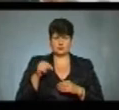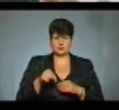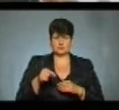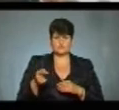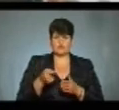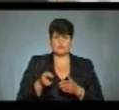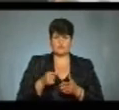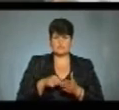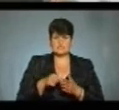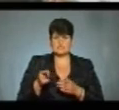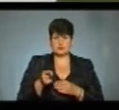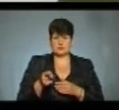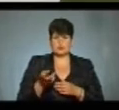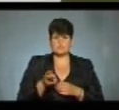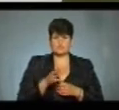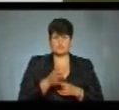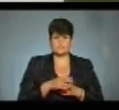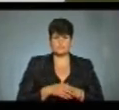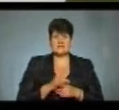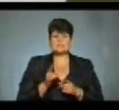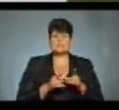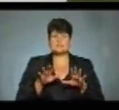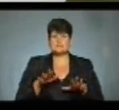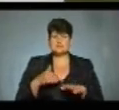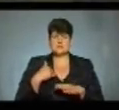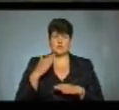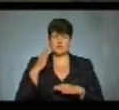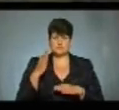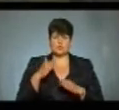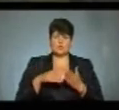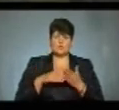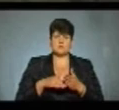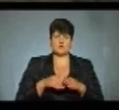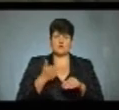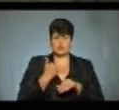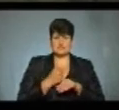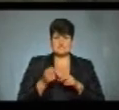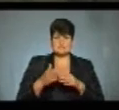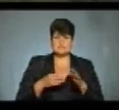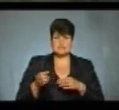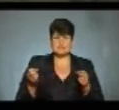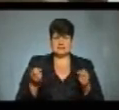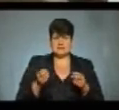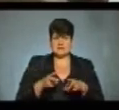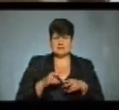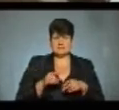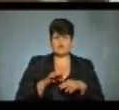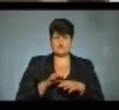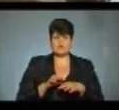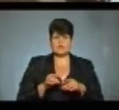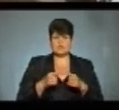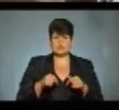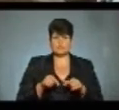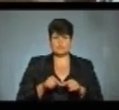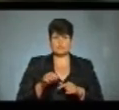місті Тернополі. І прийшов сюди. Змінити місце голосування Дмитру Колодницькому допомагає головний спеціаліст відділу ведення Державного реєстру виборців